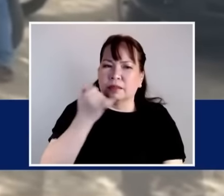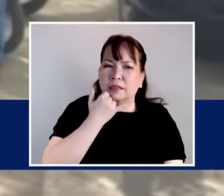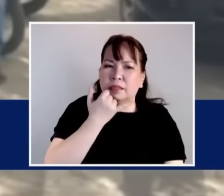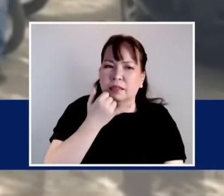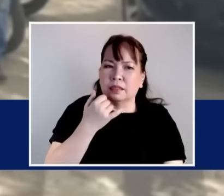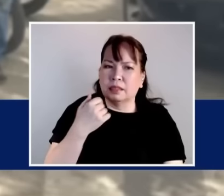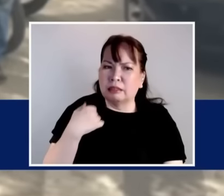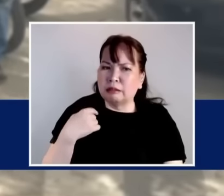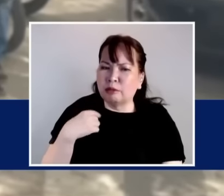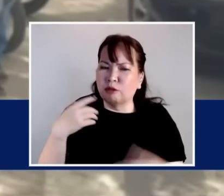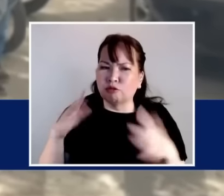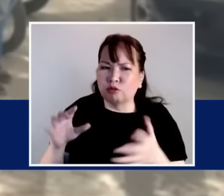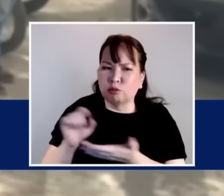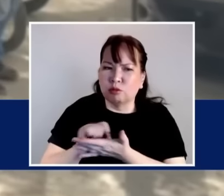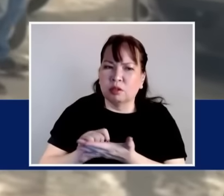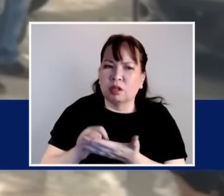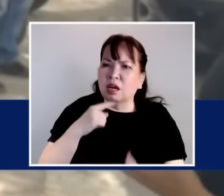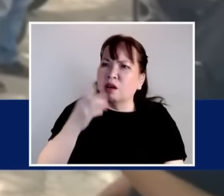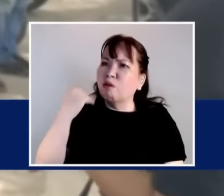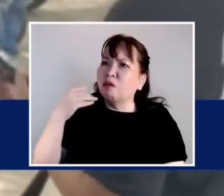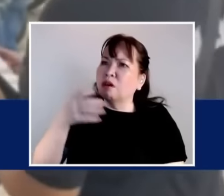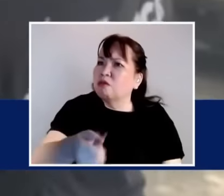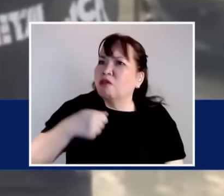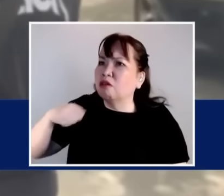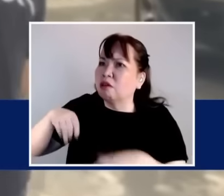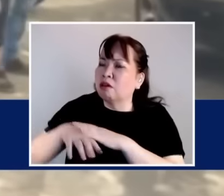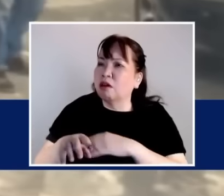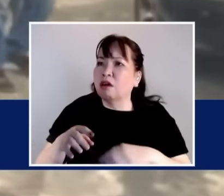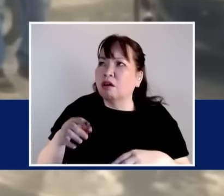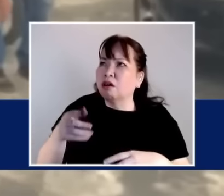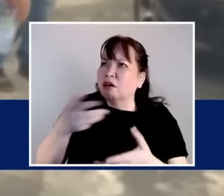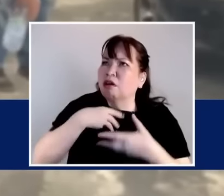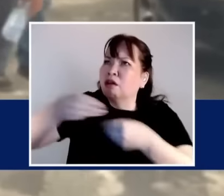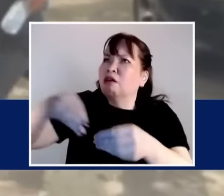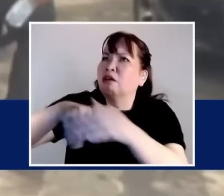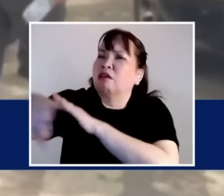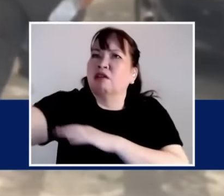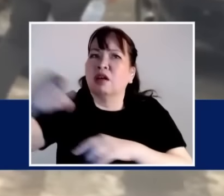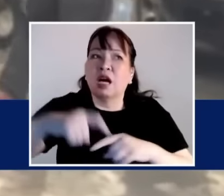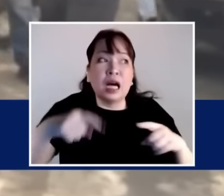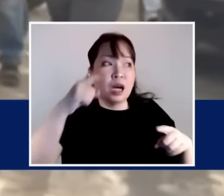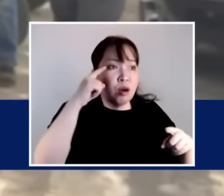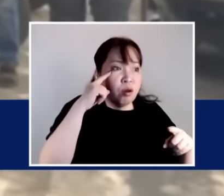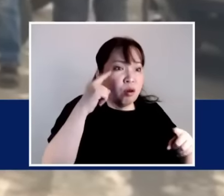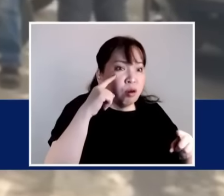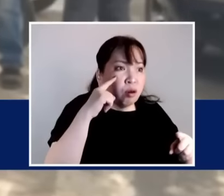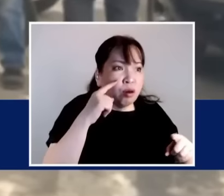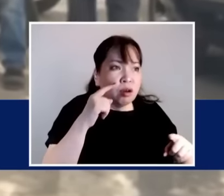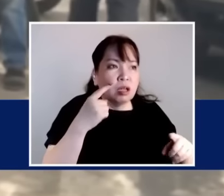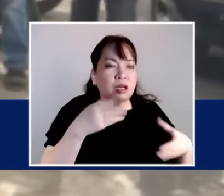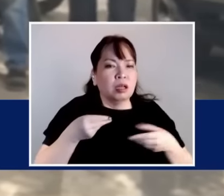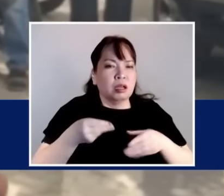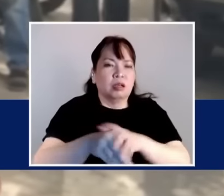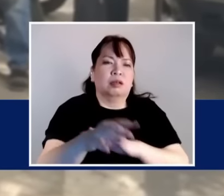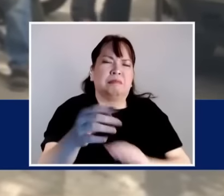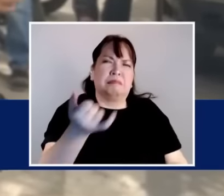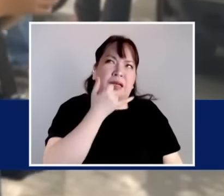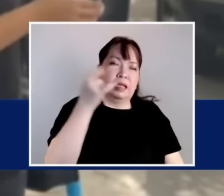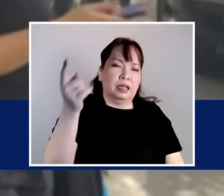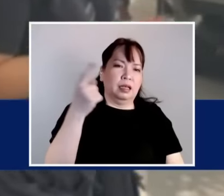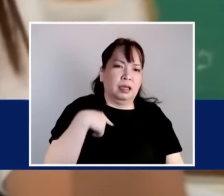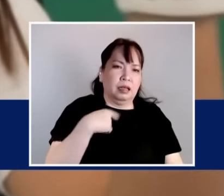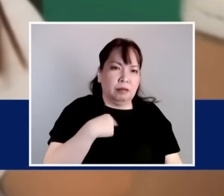nasusulat. Kaya sabi ko, bakit kinuha mo? Akala ko kako, hihiramin mo lang, titignan mo lang, isinubog na bigla sa machine. Kaya nabaliwala